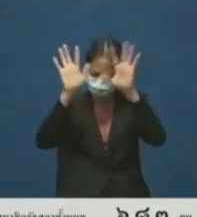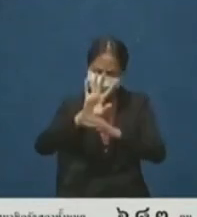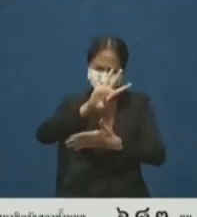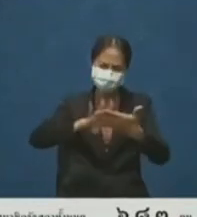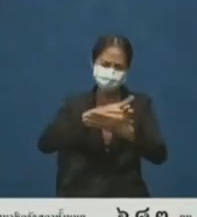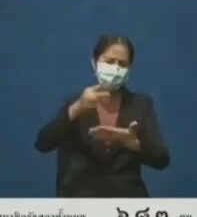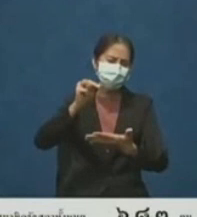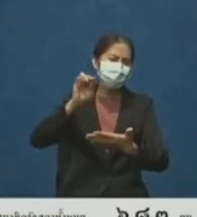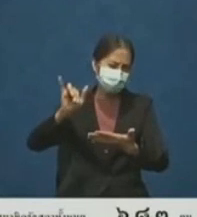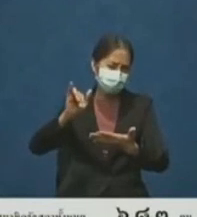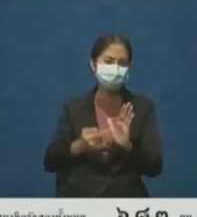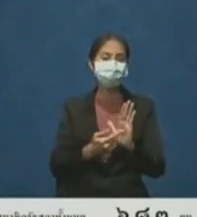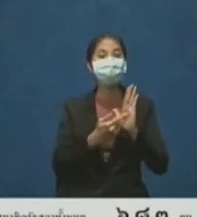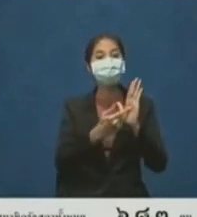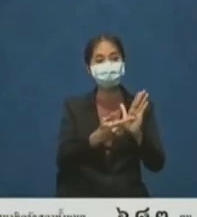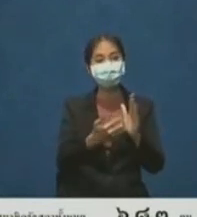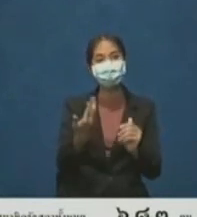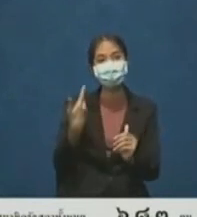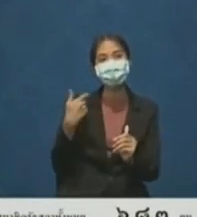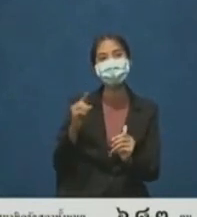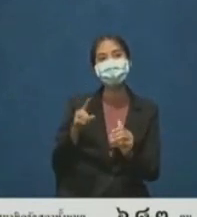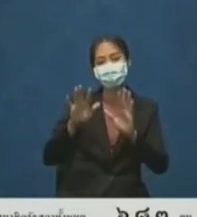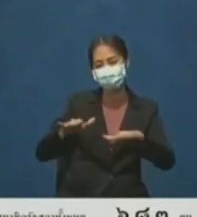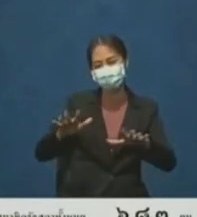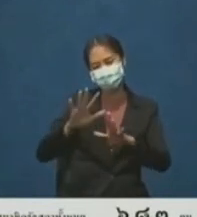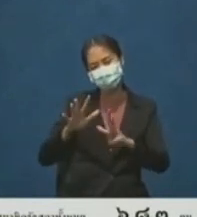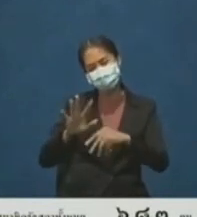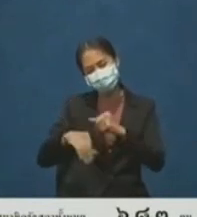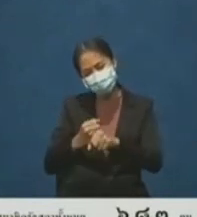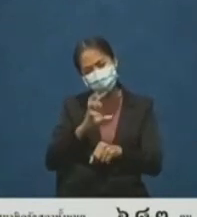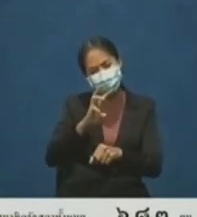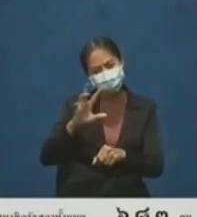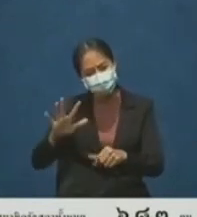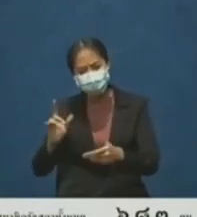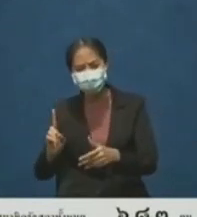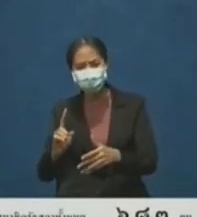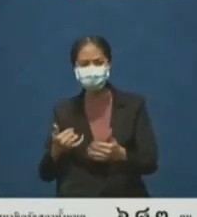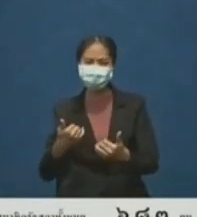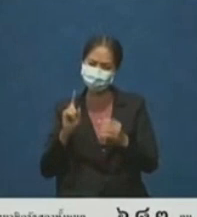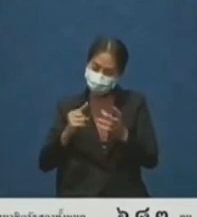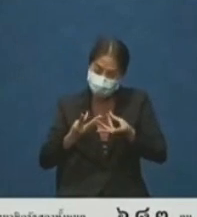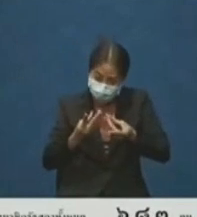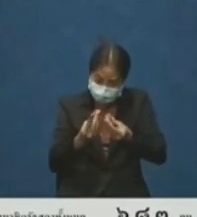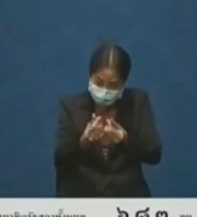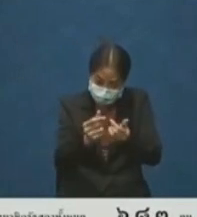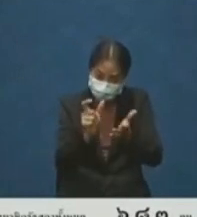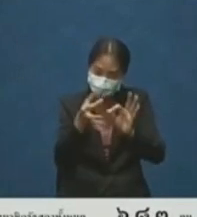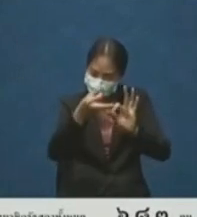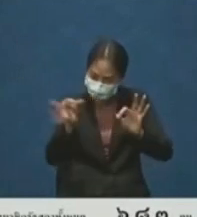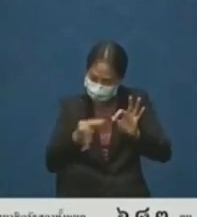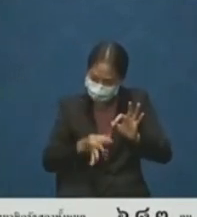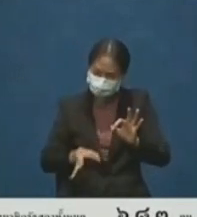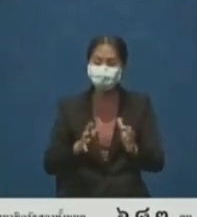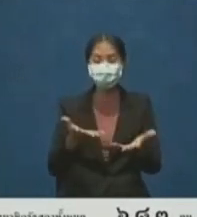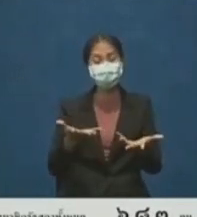เชิงนโยบายมากกว่าอย่างเช่นมาตราต่อไปเนี่ยที่มันแบบมีช่วงไวช่วงที่6ช่วงที่5อะไรเนี่ยคือผมก็ไม่แน่ใจว่ามันต้องละเอียดขน